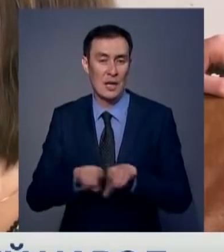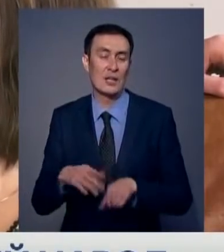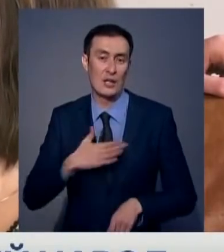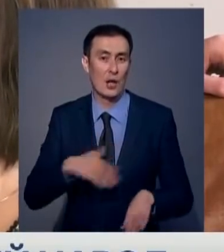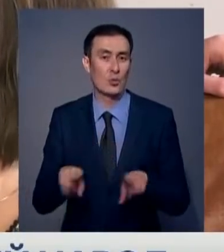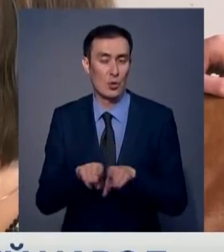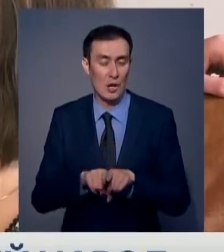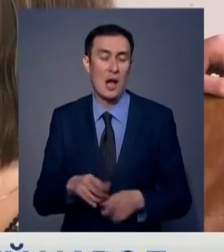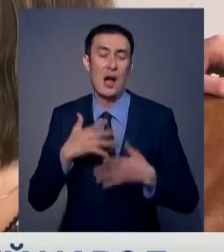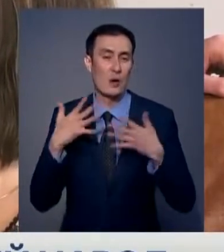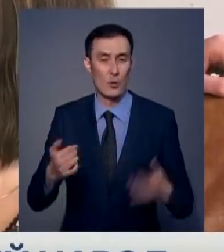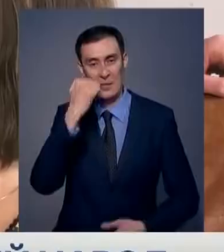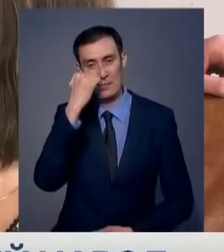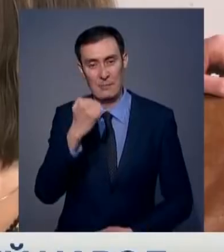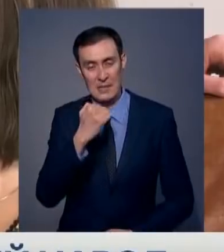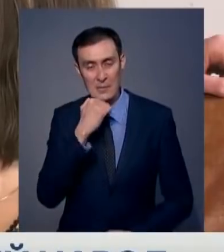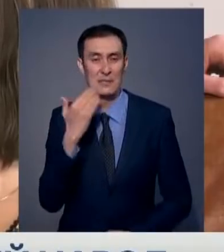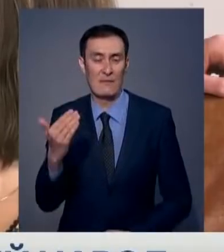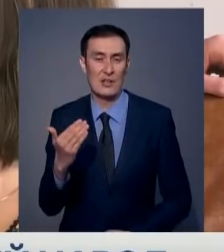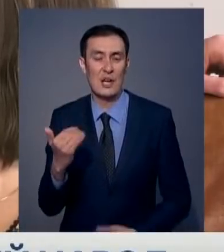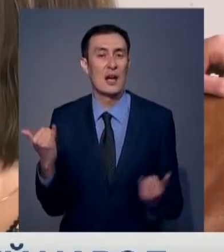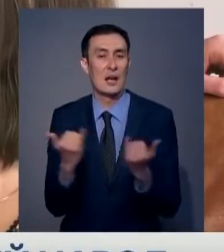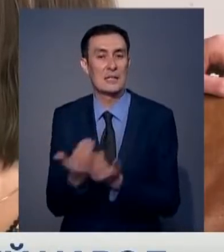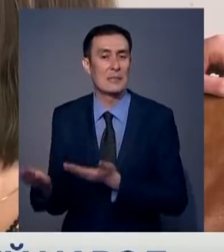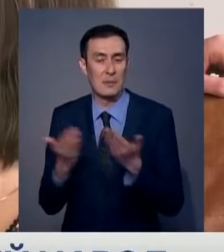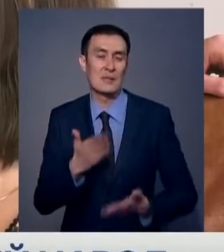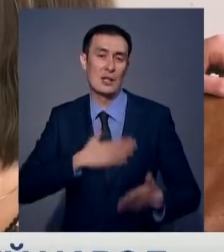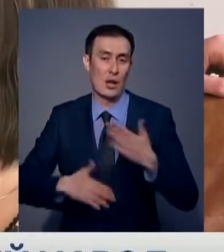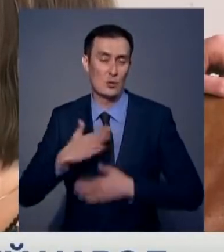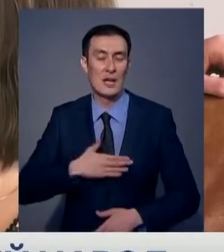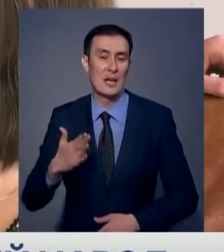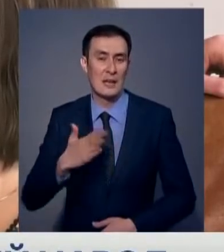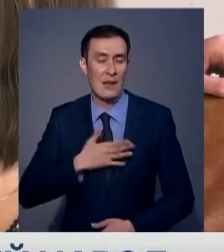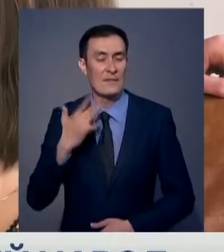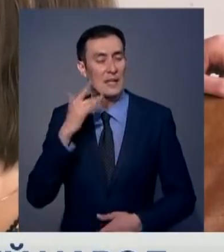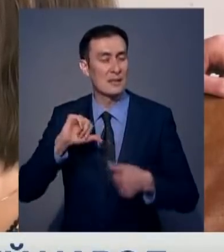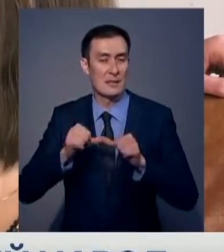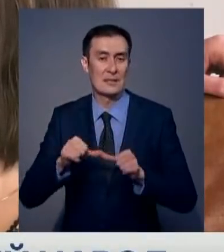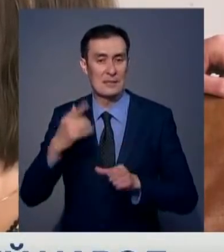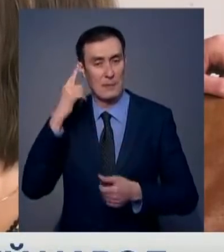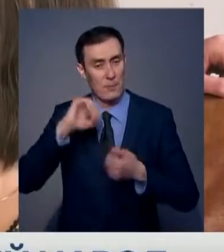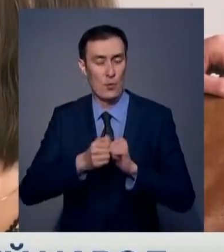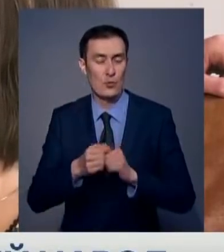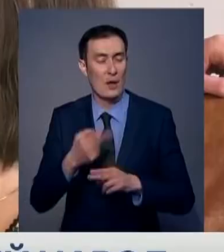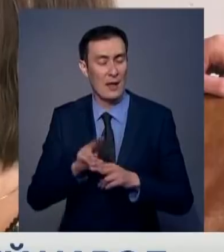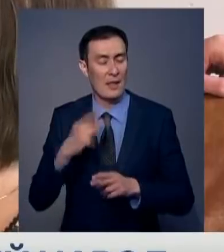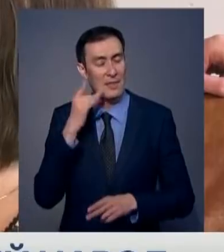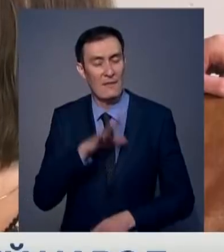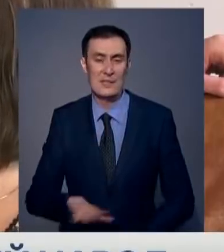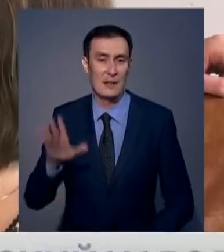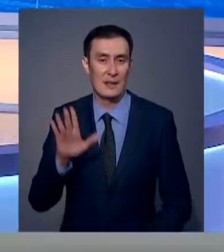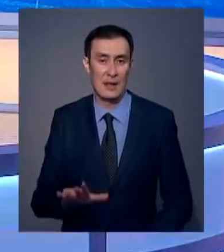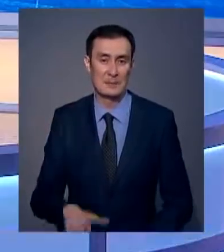для них. Огромное спасибо за гостеприимство и радушие. Я запомню это навсегда.